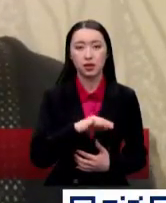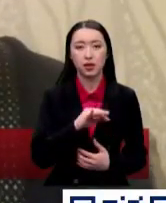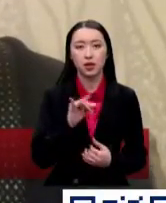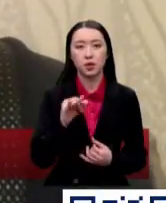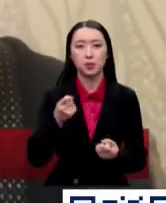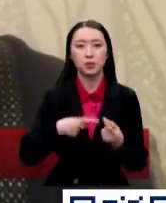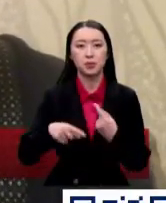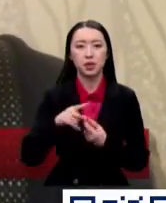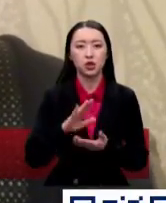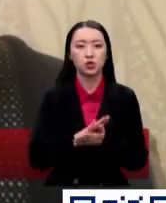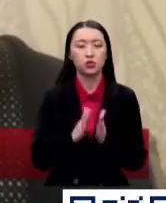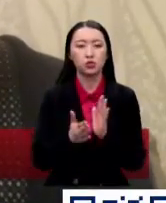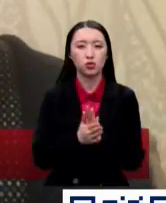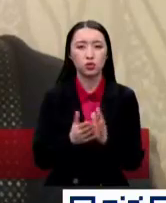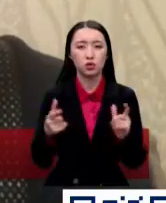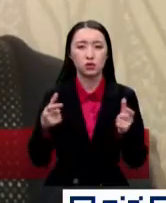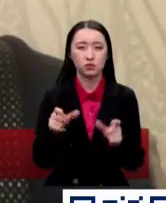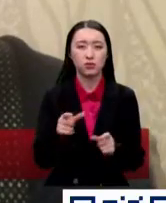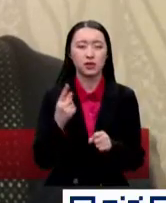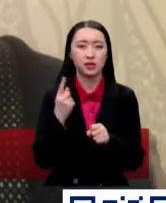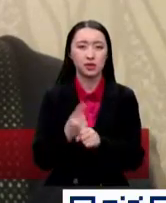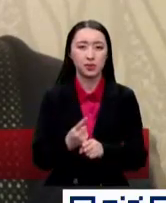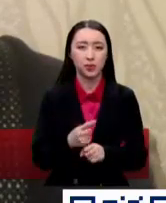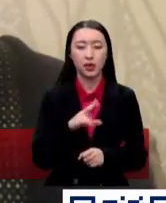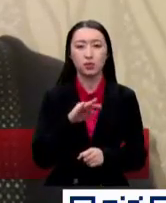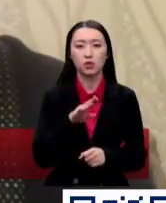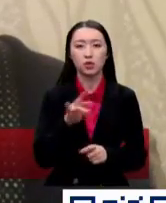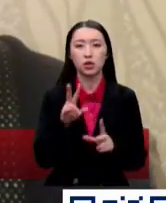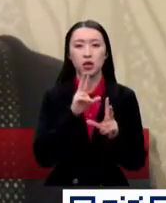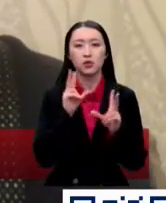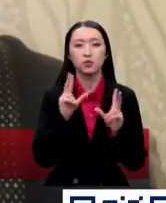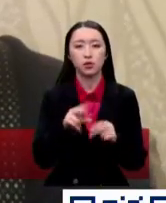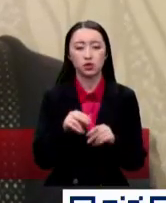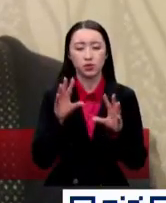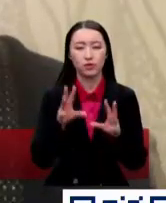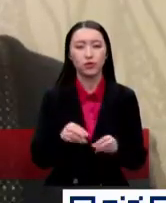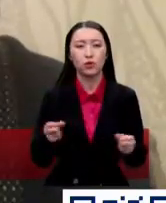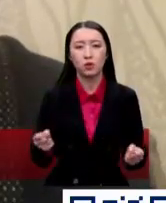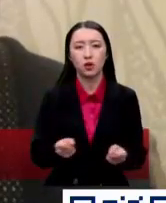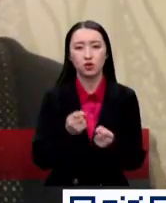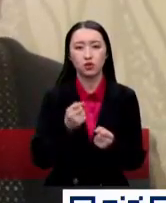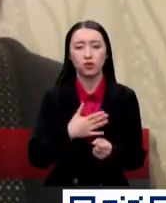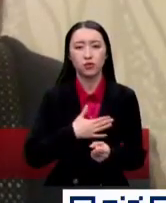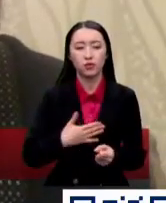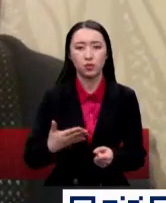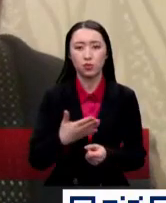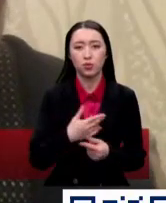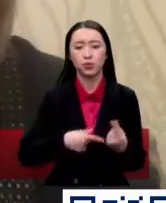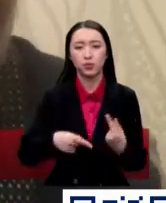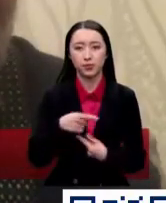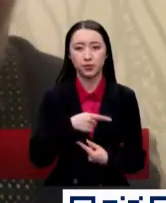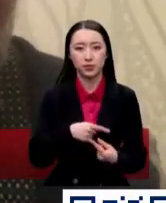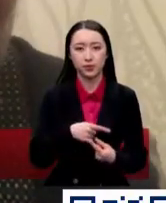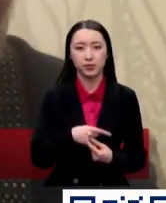бизнесом в условиях введения жестких санкций. И Путин обещал всяческую поддержку своему бизнесу.